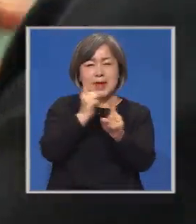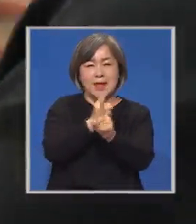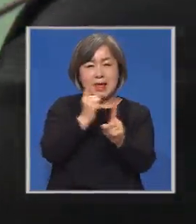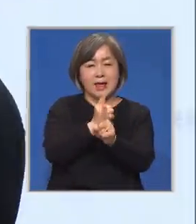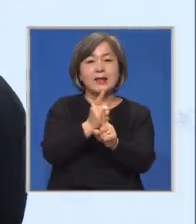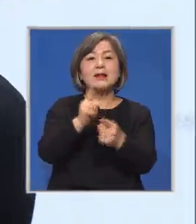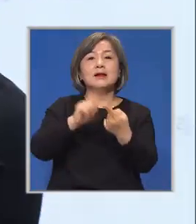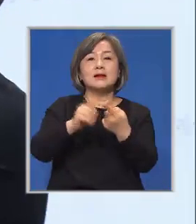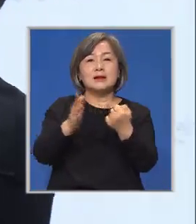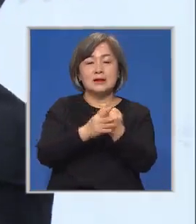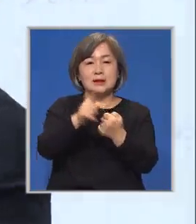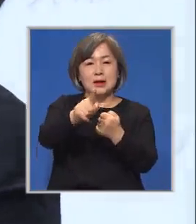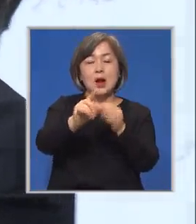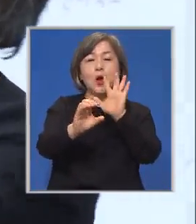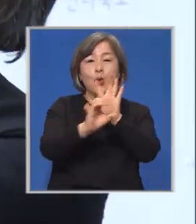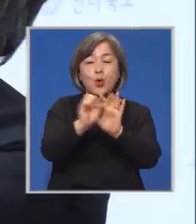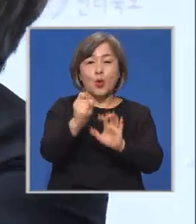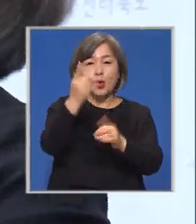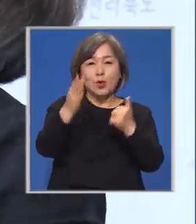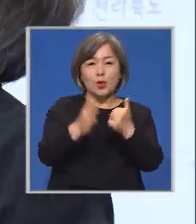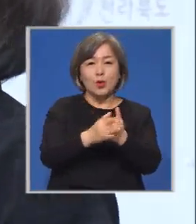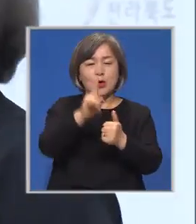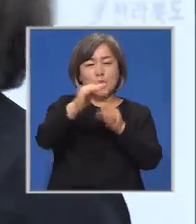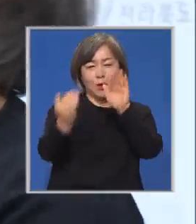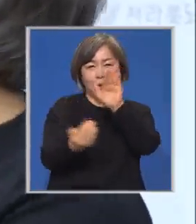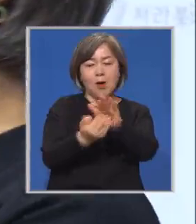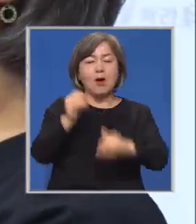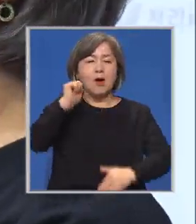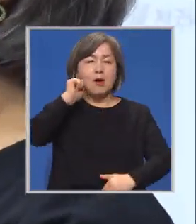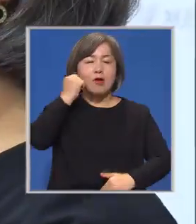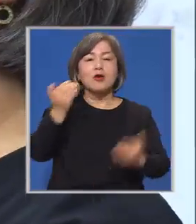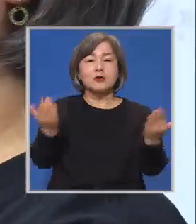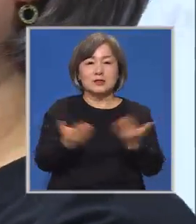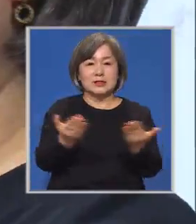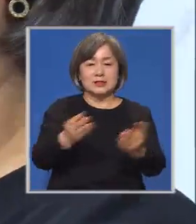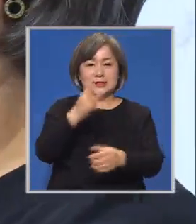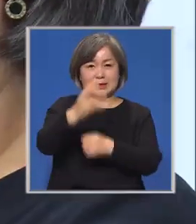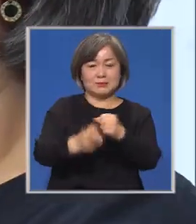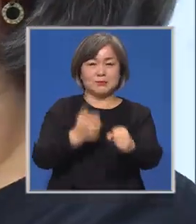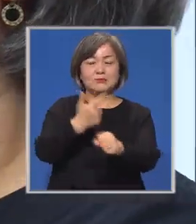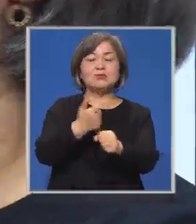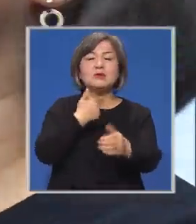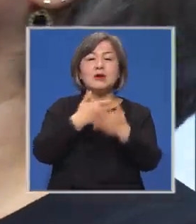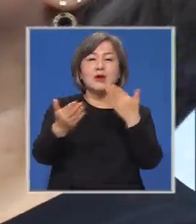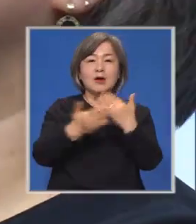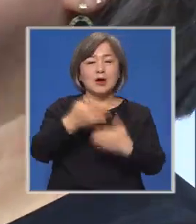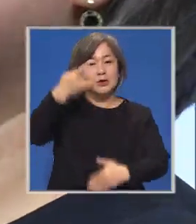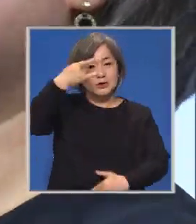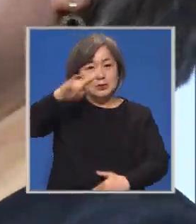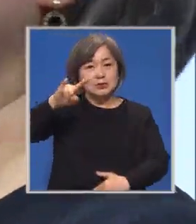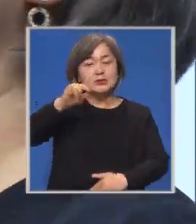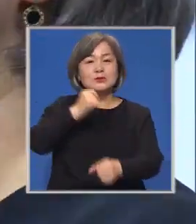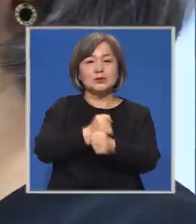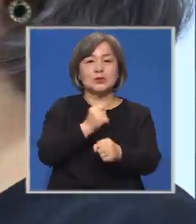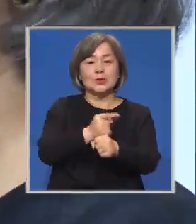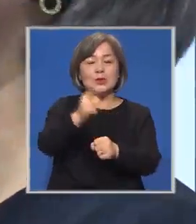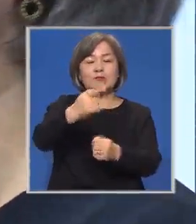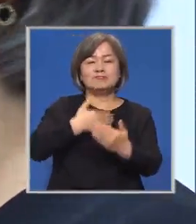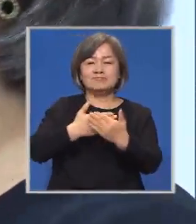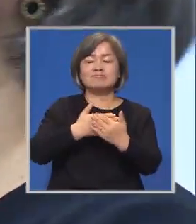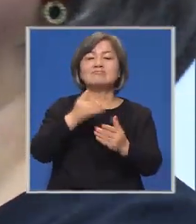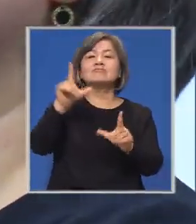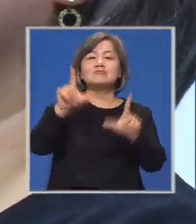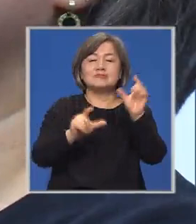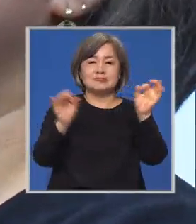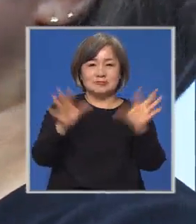매일 급박하게 정말 자주 진행되는 나오시더라고요. 코로나19 브리핑은 최고난도 작업. 36년 경력의 최현숙 씨에게도